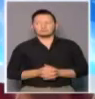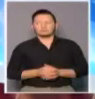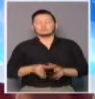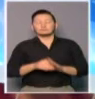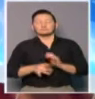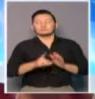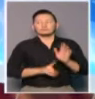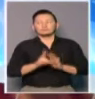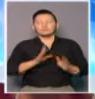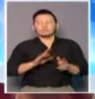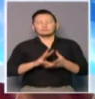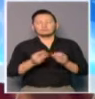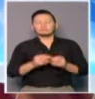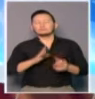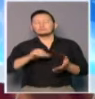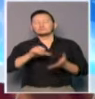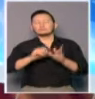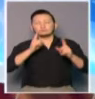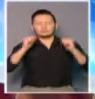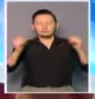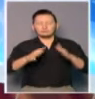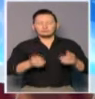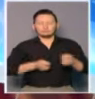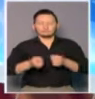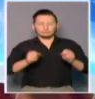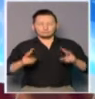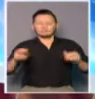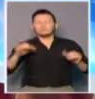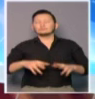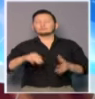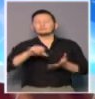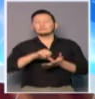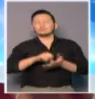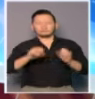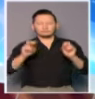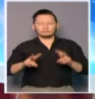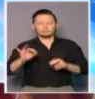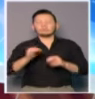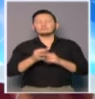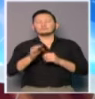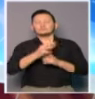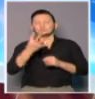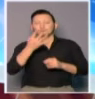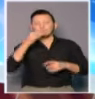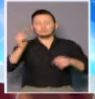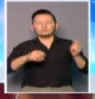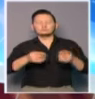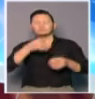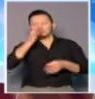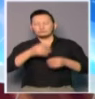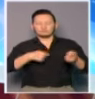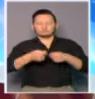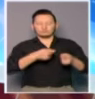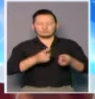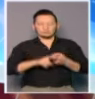В регионе начался первый прикаспийский форум от ринолларингологов. В нем принимают участие специалисты из 4 стран. Цель – обмен опытом в